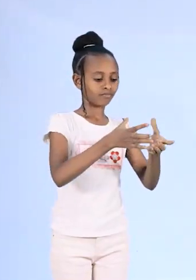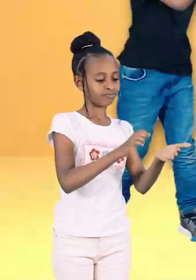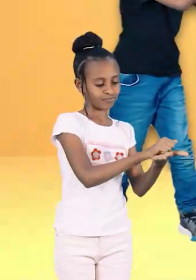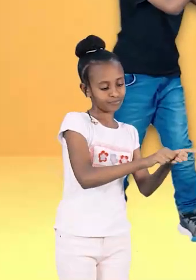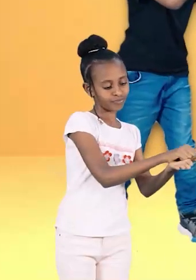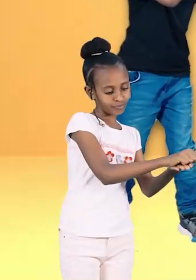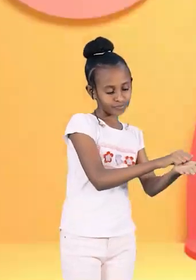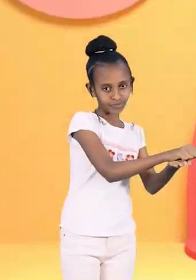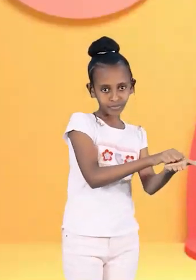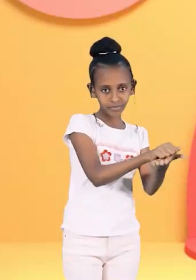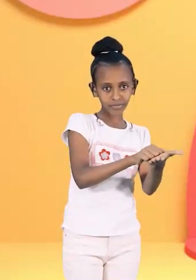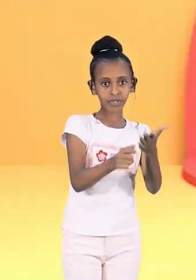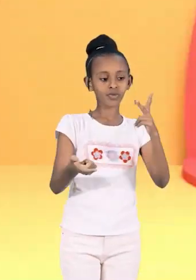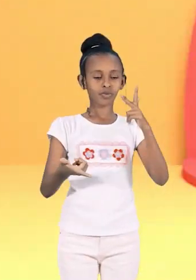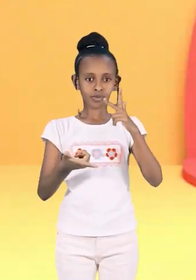itti rigna